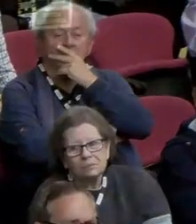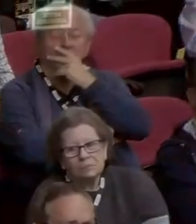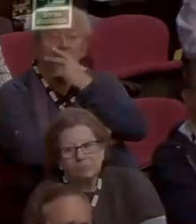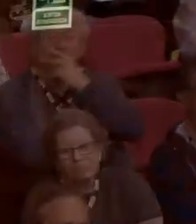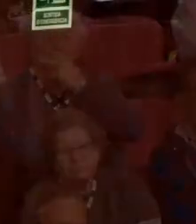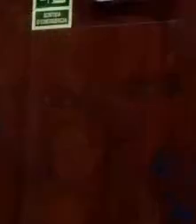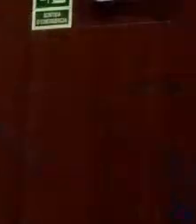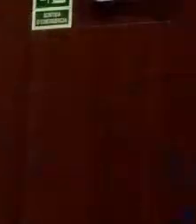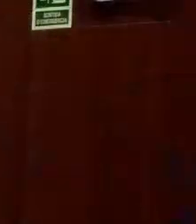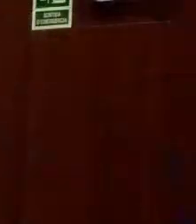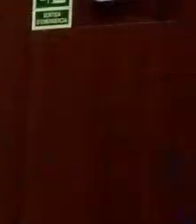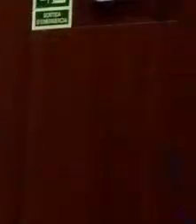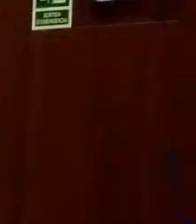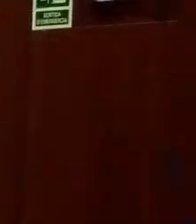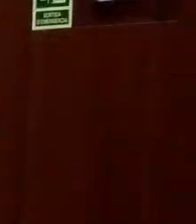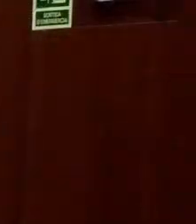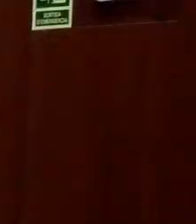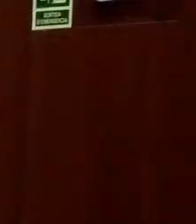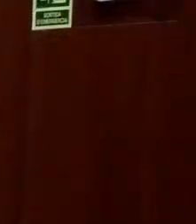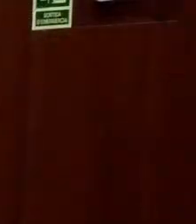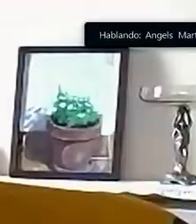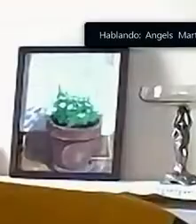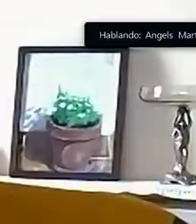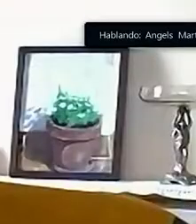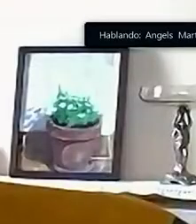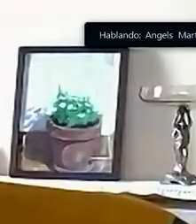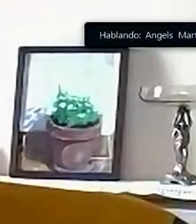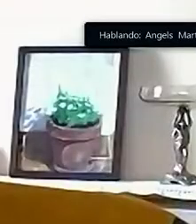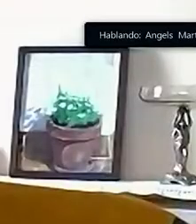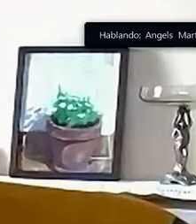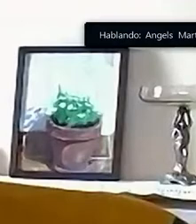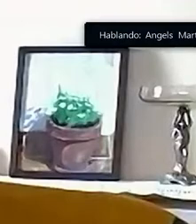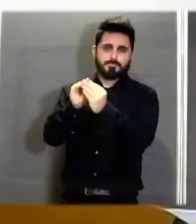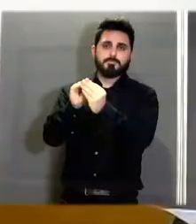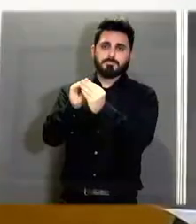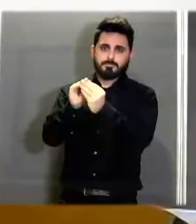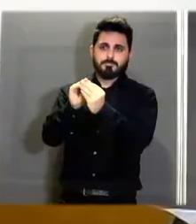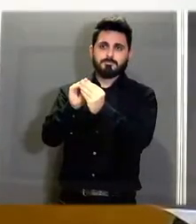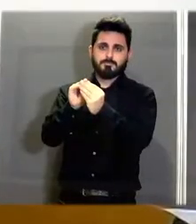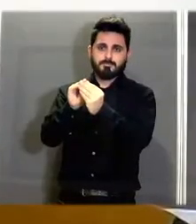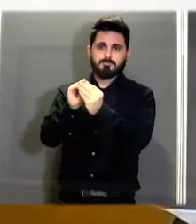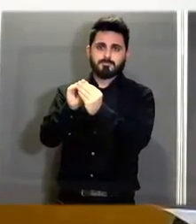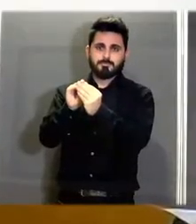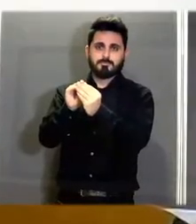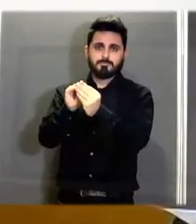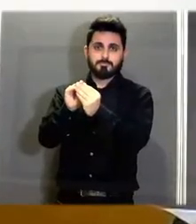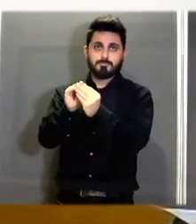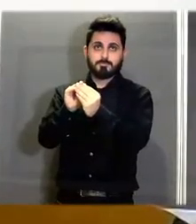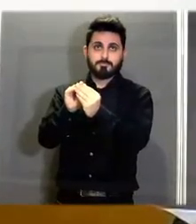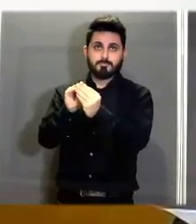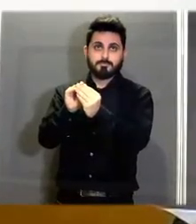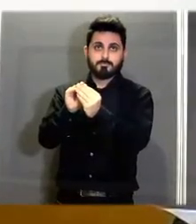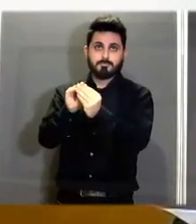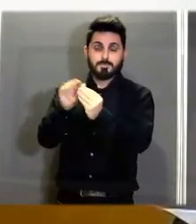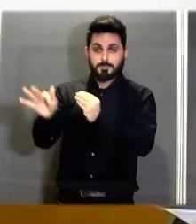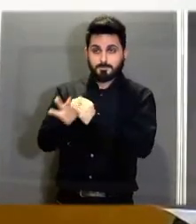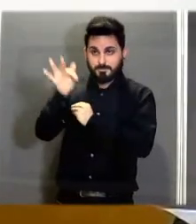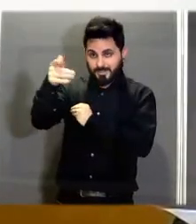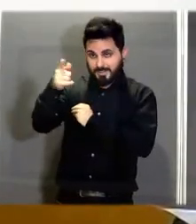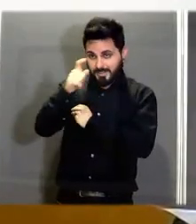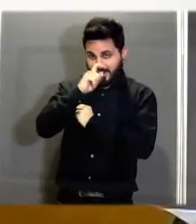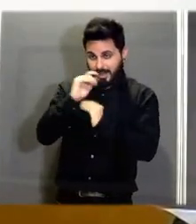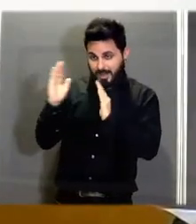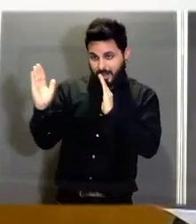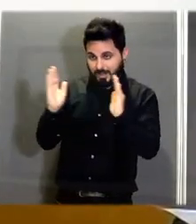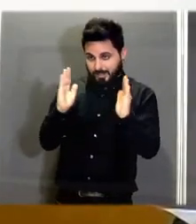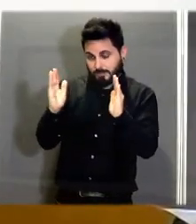Àngels? No, estic molt d'acord amb el que ha dit el Marcel. I a més, ell està en l'edat, ells